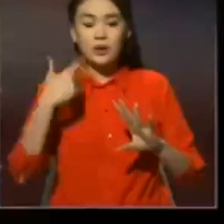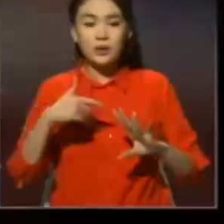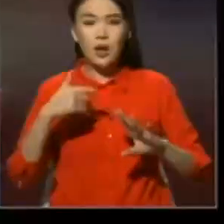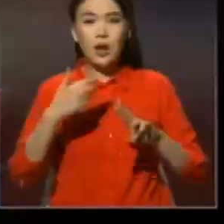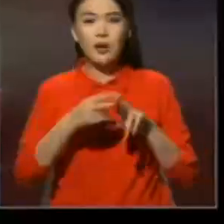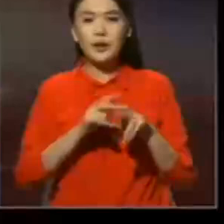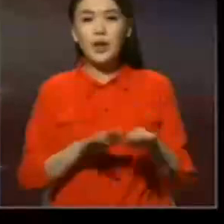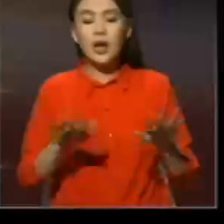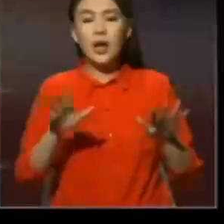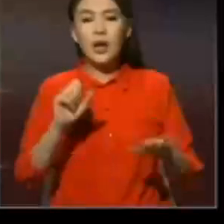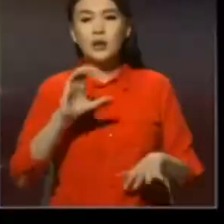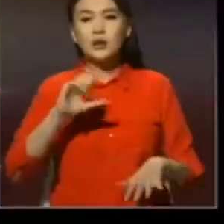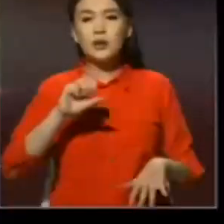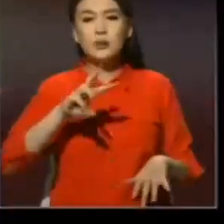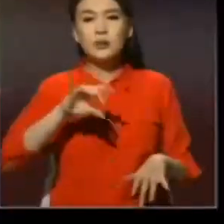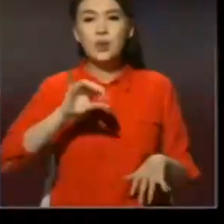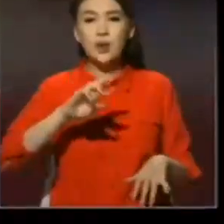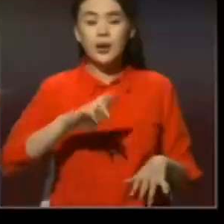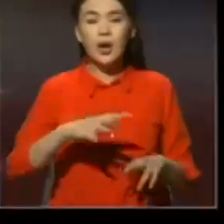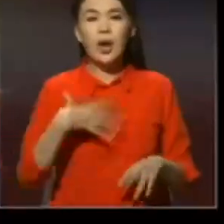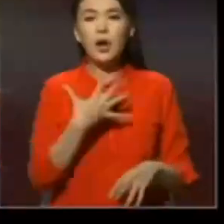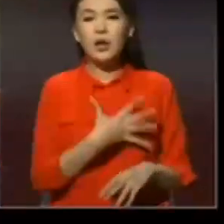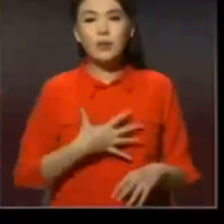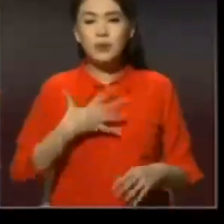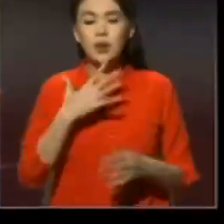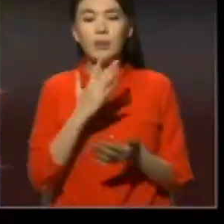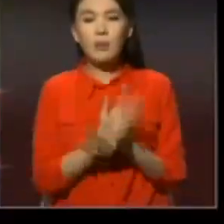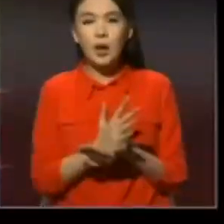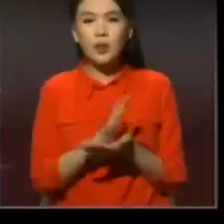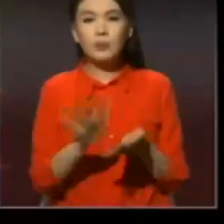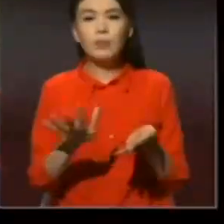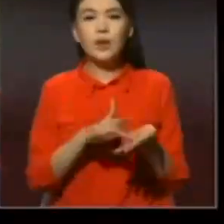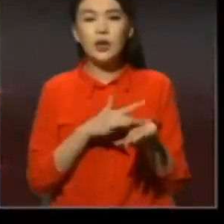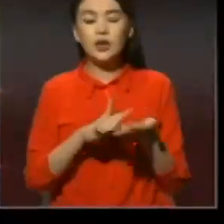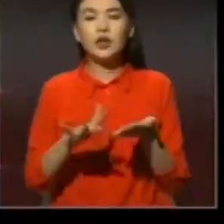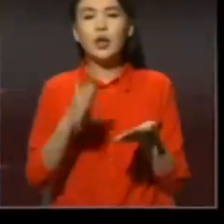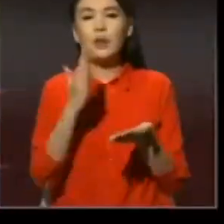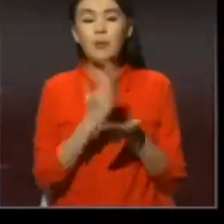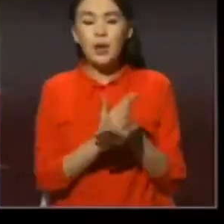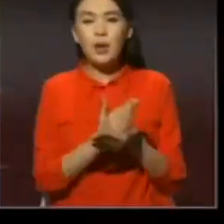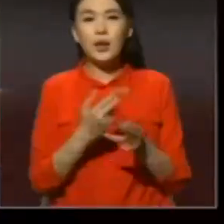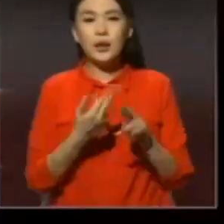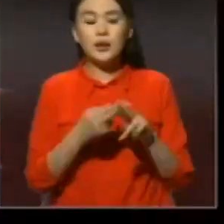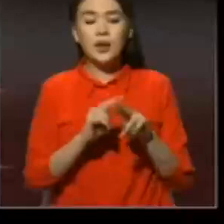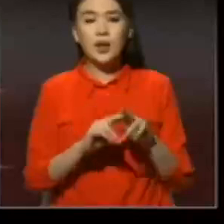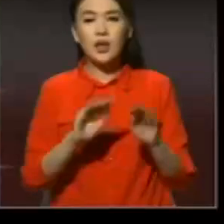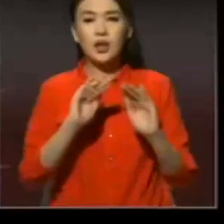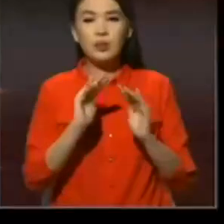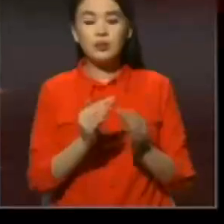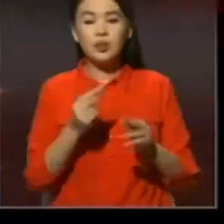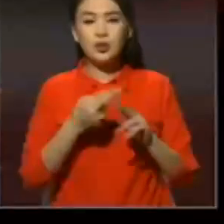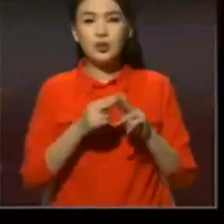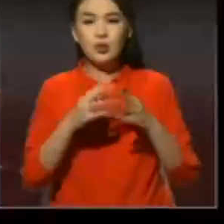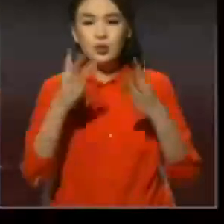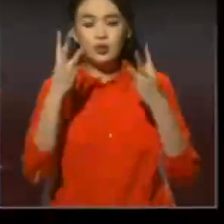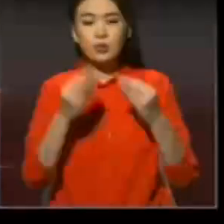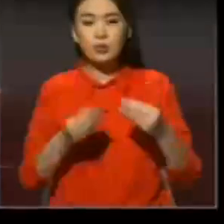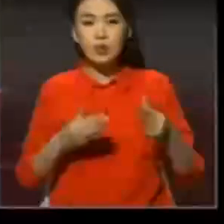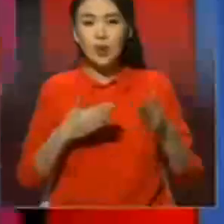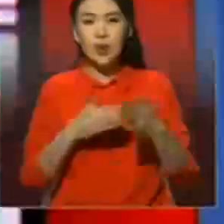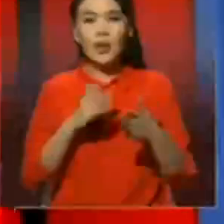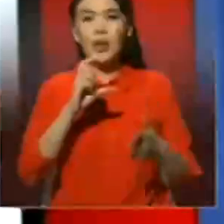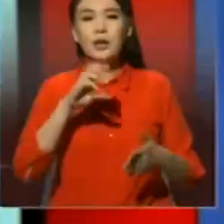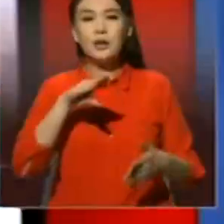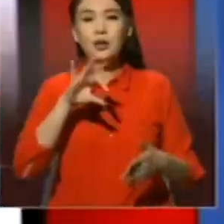жерде ассамблеяның алаңдары бар, парақшалары бар. Бұл жердегі кемшілік осы күнге дейін біздің этнос